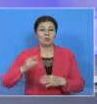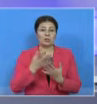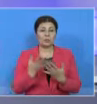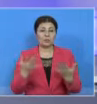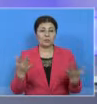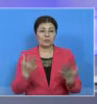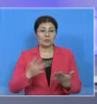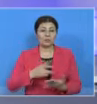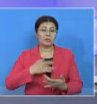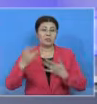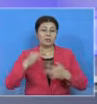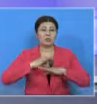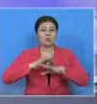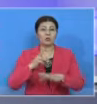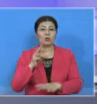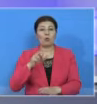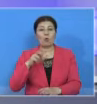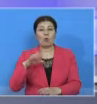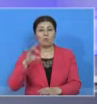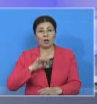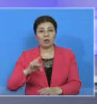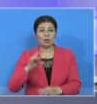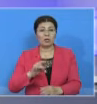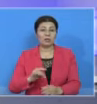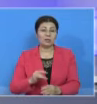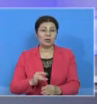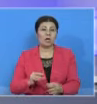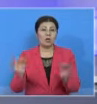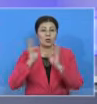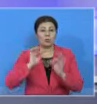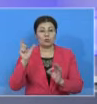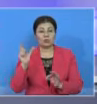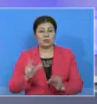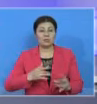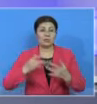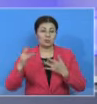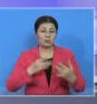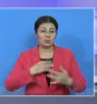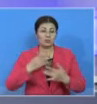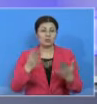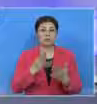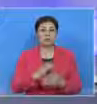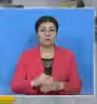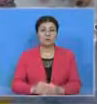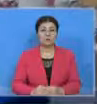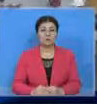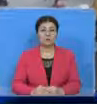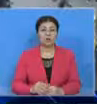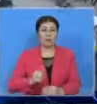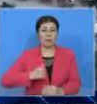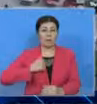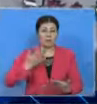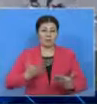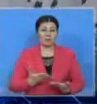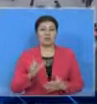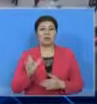бөлігінде тойлады. Қобда ауданының өнерпаздары орталық стадионда өнер көрсетіп, келушілерге арнап көрме ұйымдастырды. Батырлар мекенінің